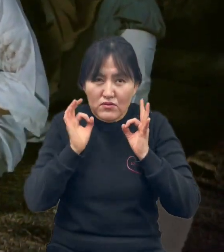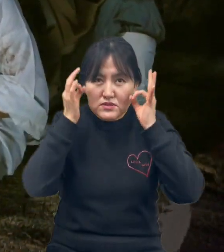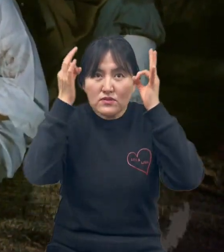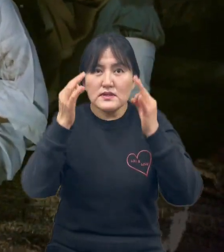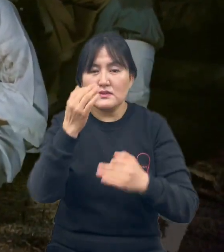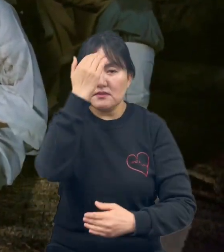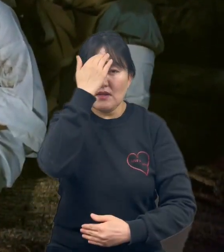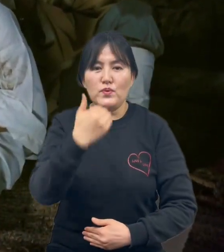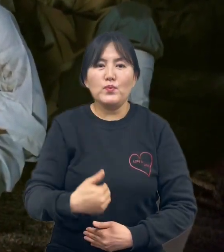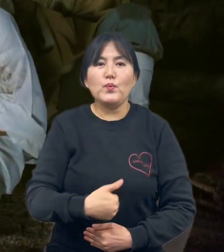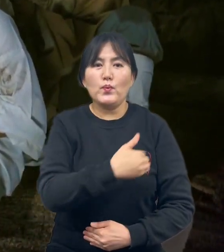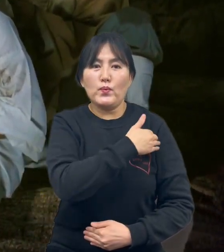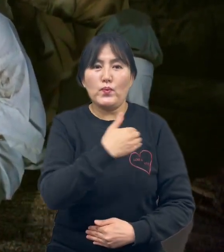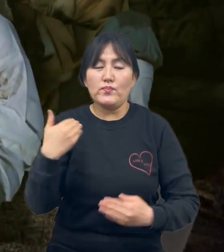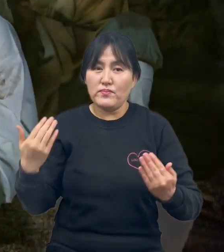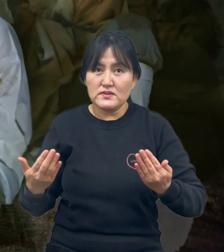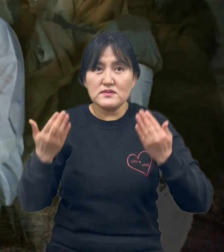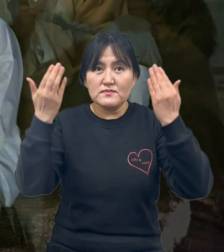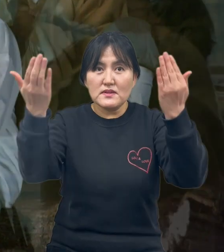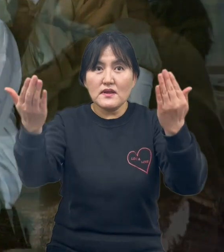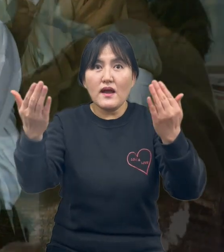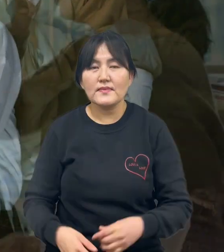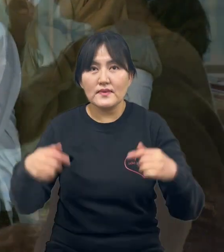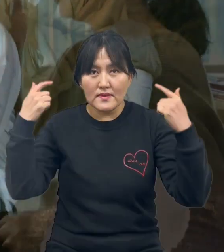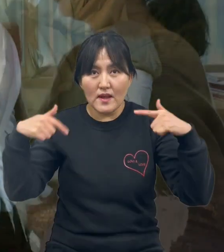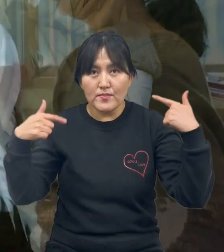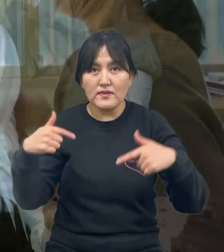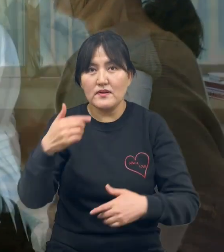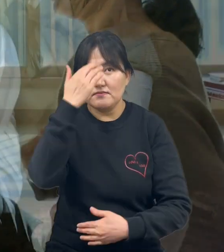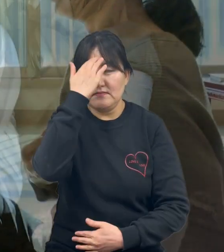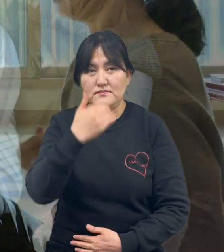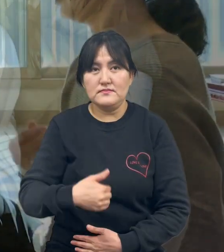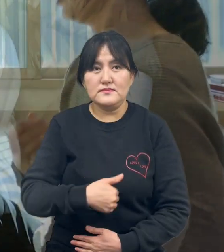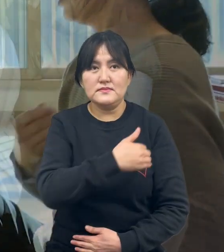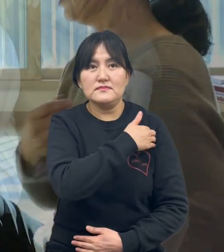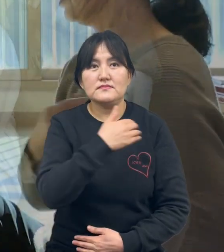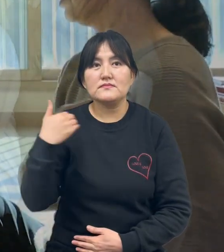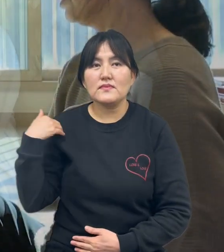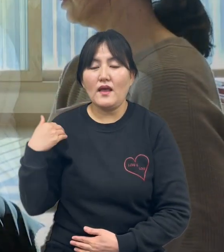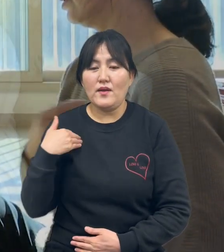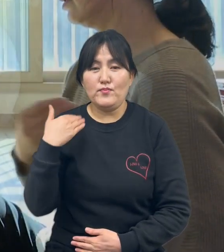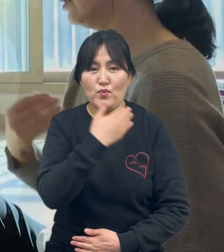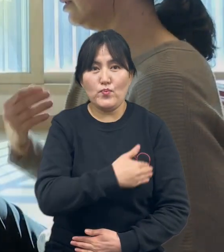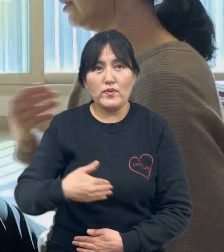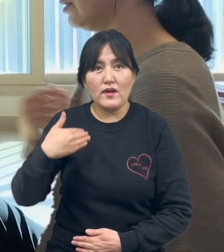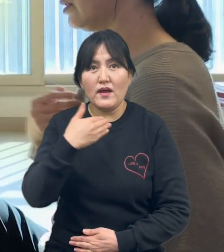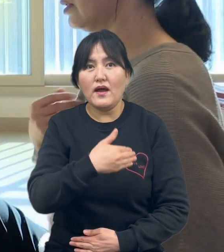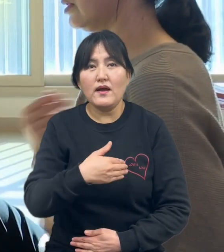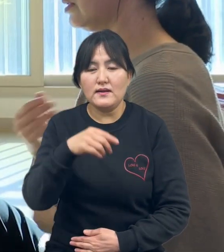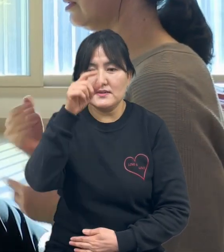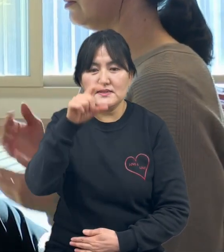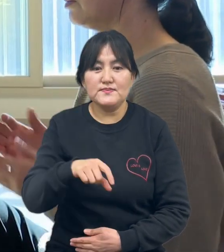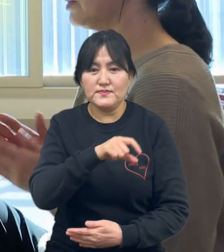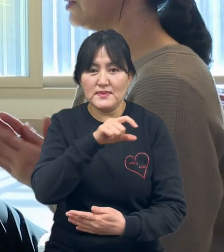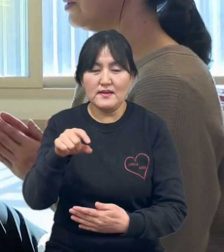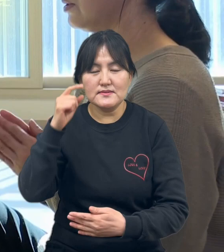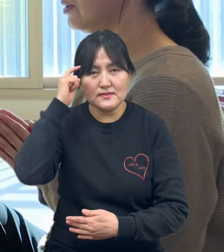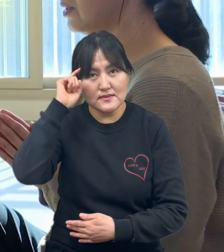다해 성호경을 바치셨습니다. 날마다 성호를 긋는 것은 내 몸 위에 십자가를 새기는